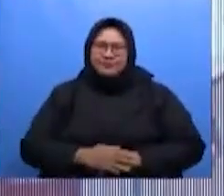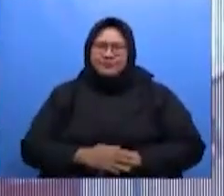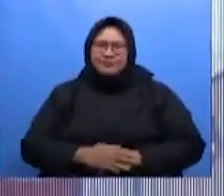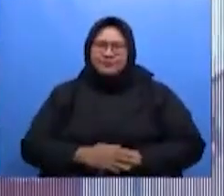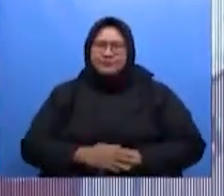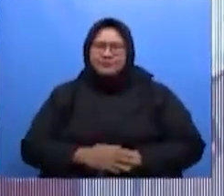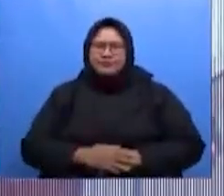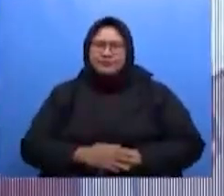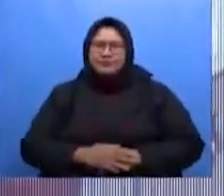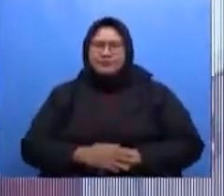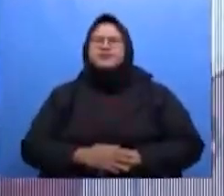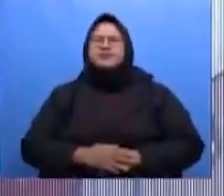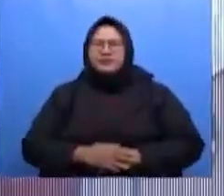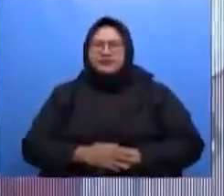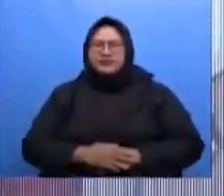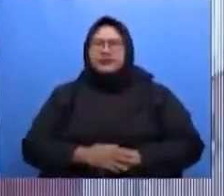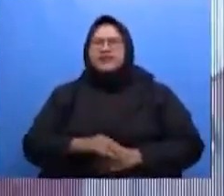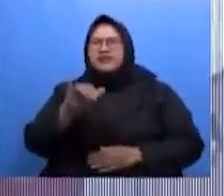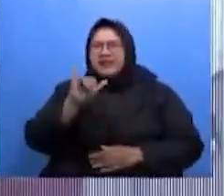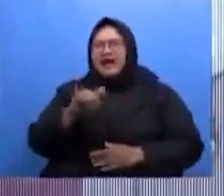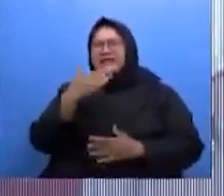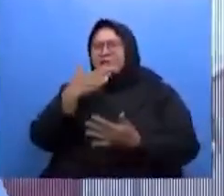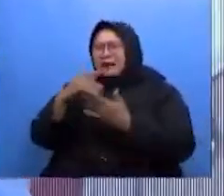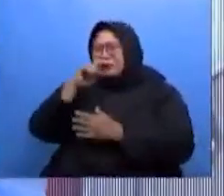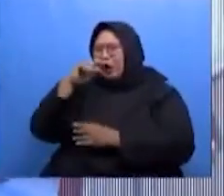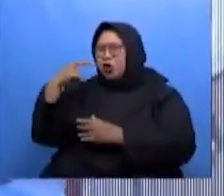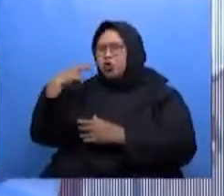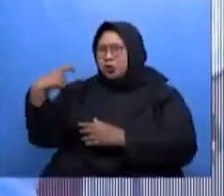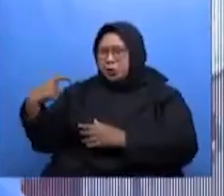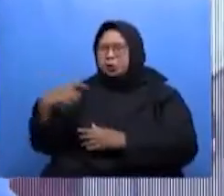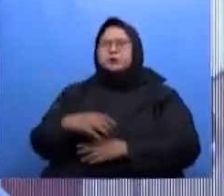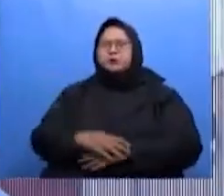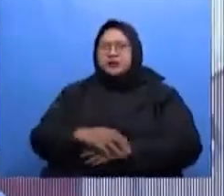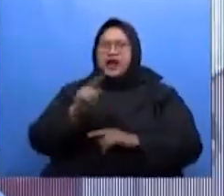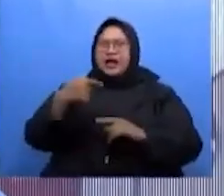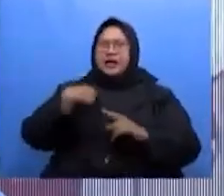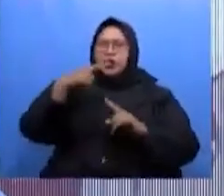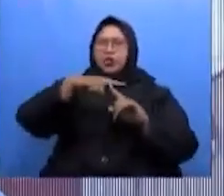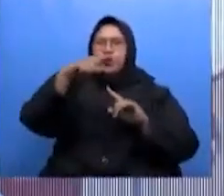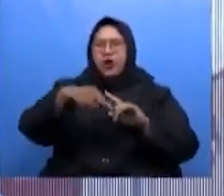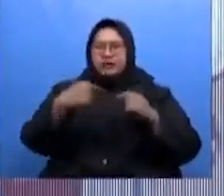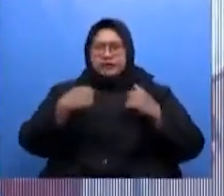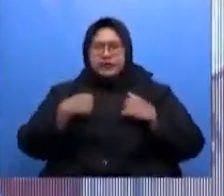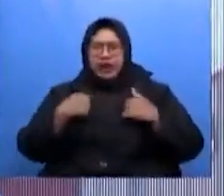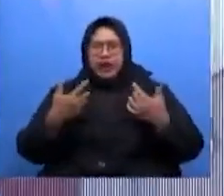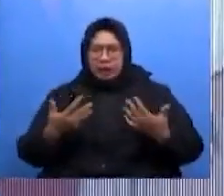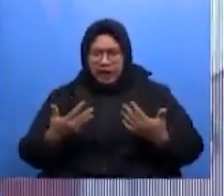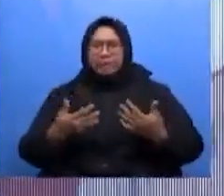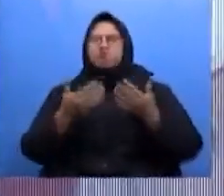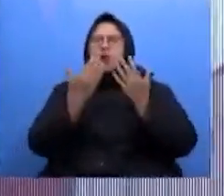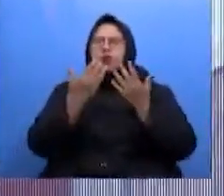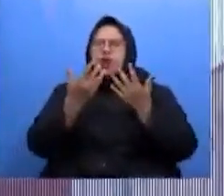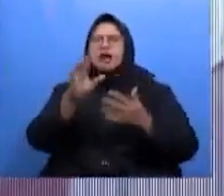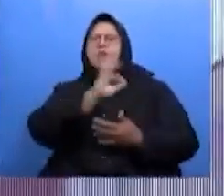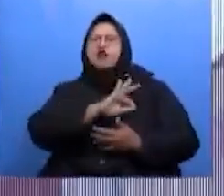korupsi iasih pak gubernur jadi kita tugas kita mudah-mudahan bisa